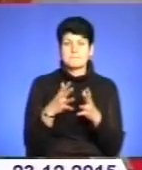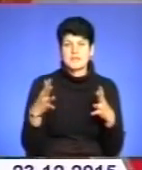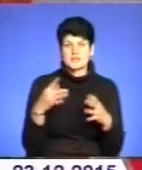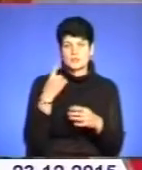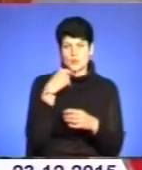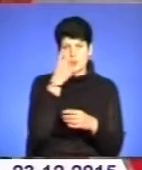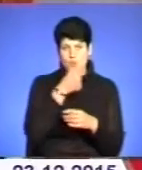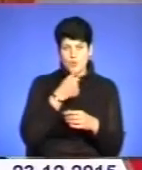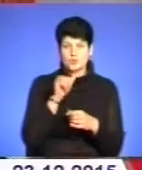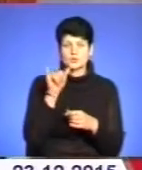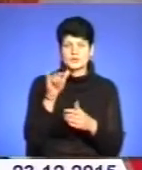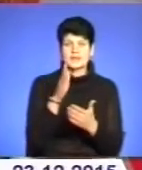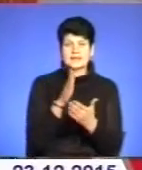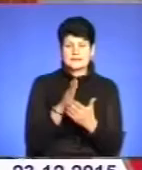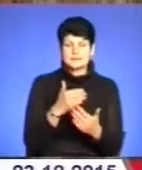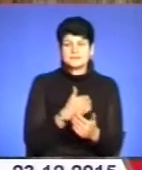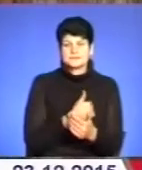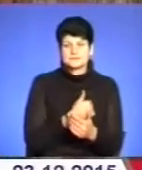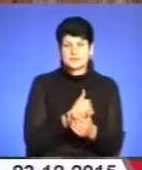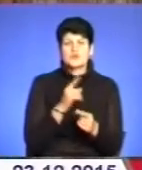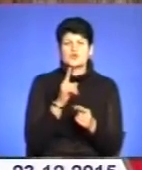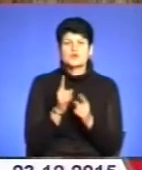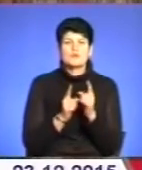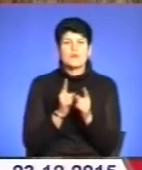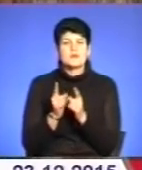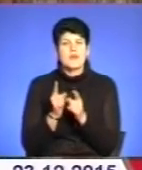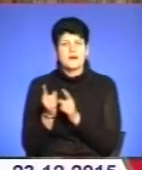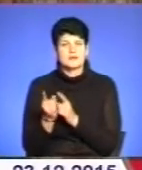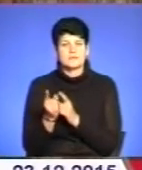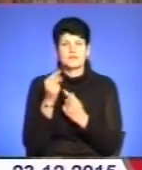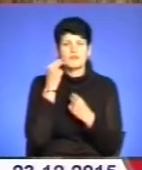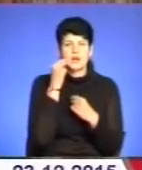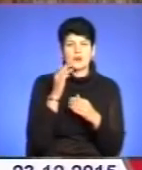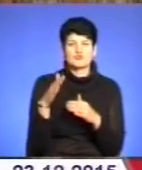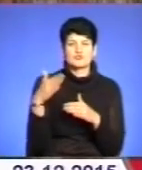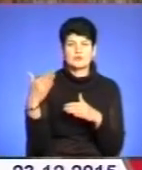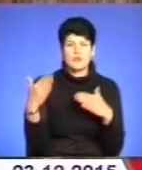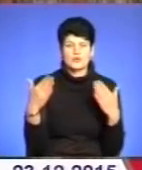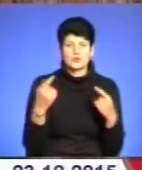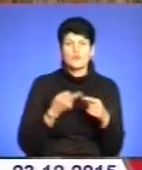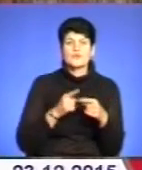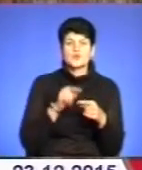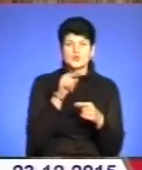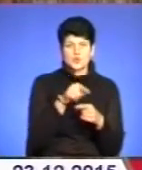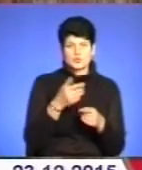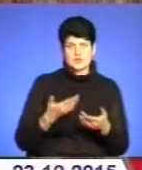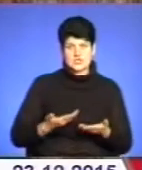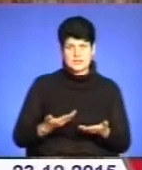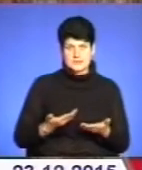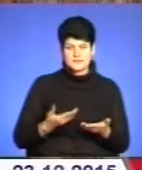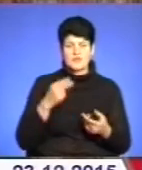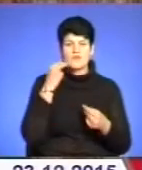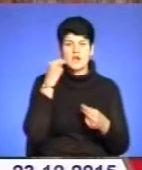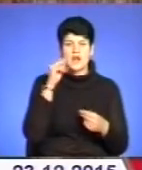У них є стремління щось поміняти в кращу сторону в цьому житті, в